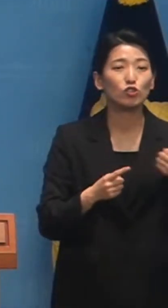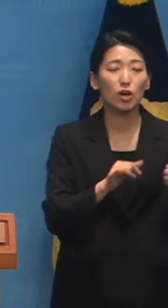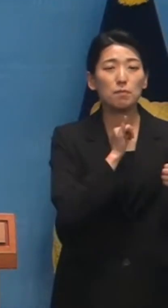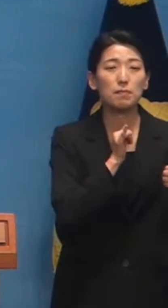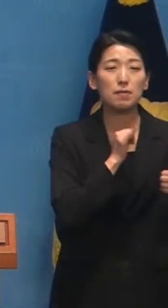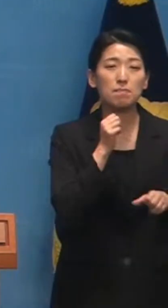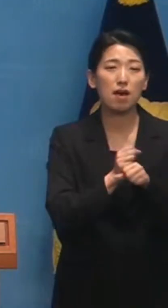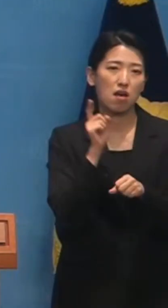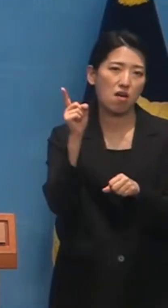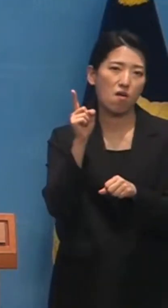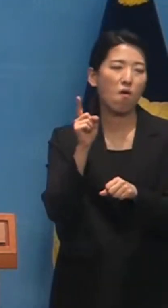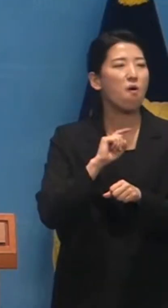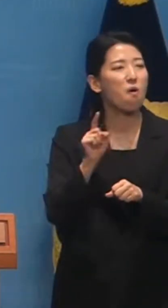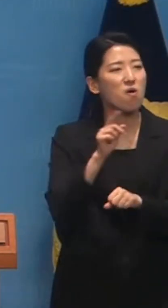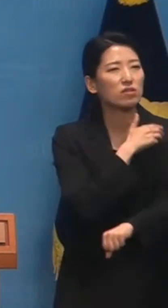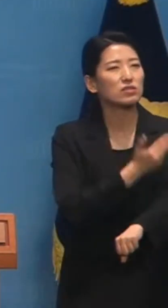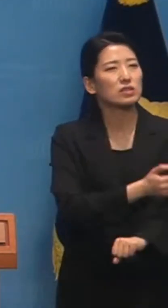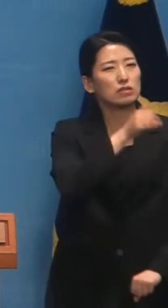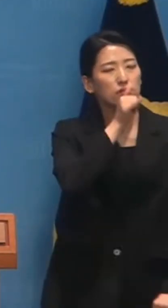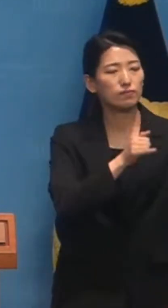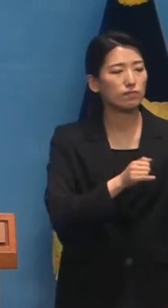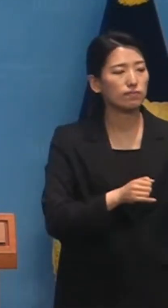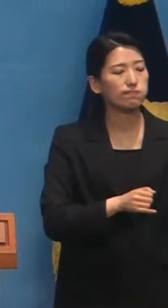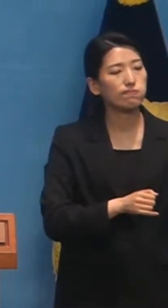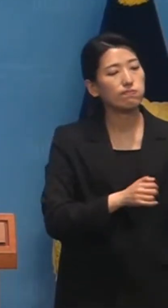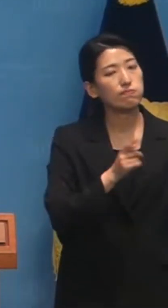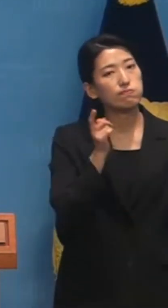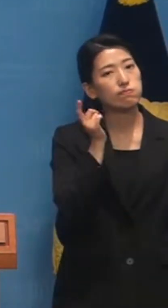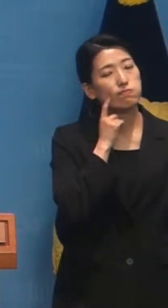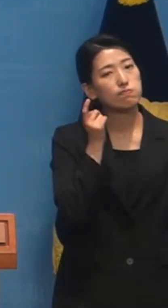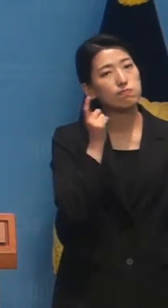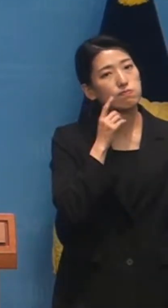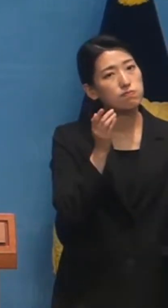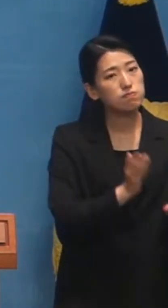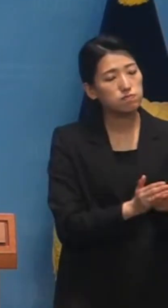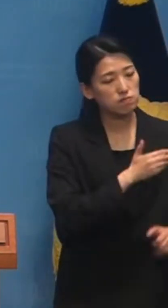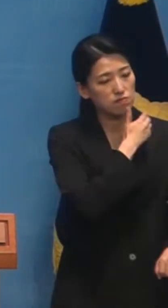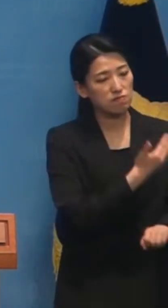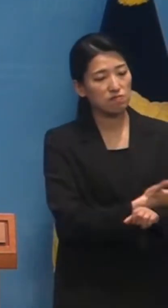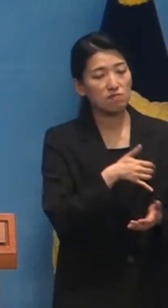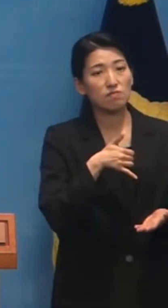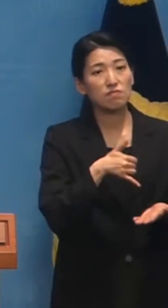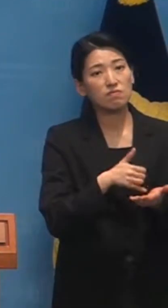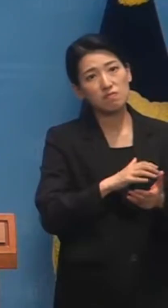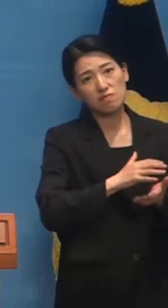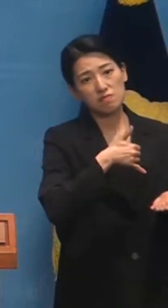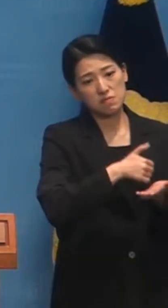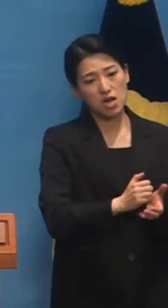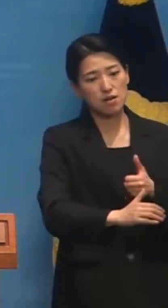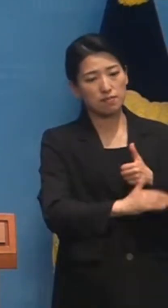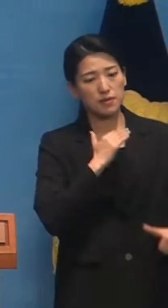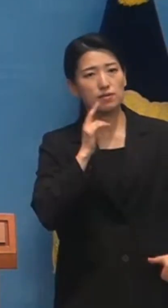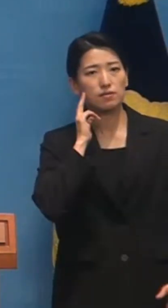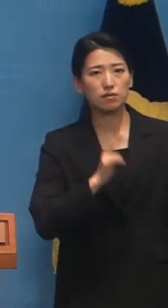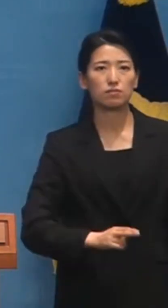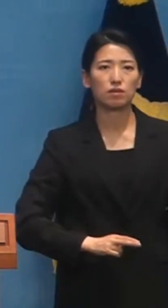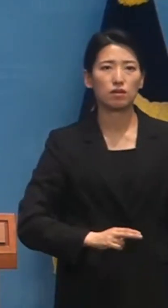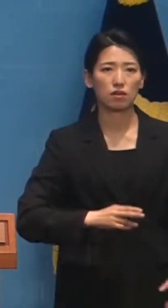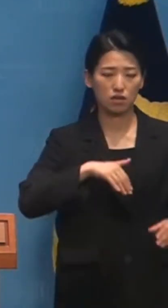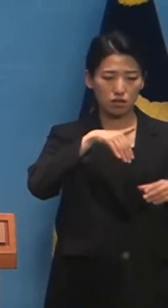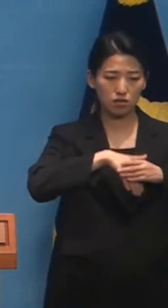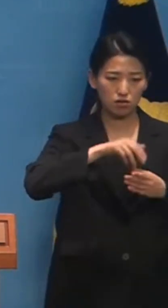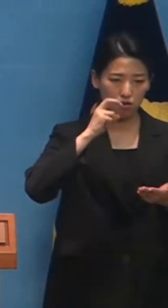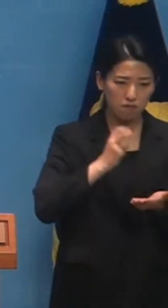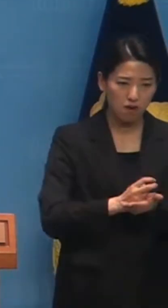제주지. 와 같은 심각한 허위 주장과 모욕적 표현이 포함되어 있어 공직선거법과 정보통신망법